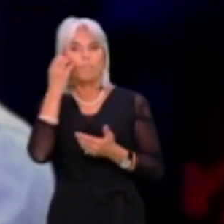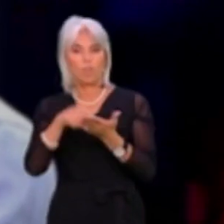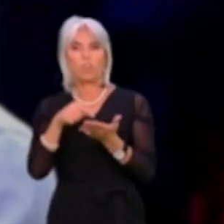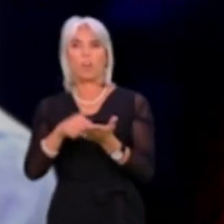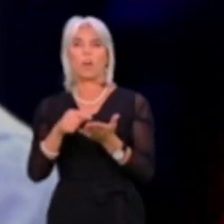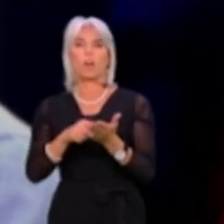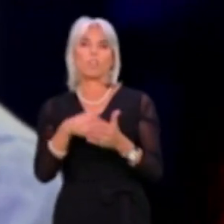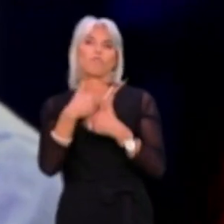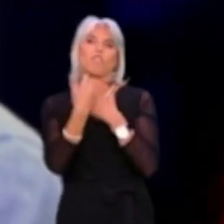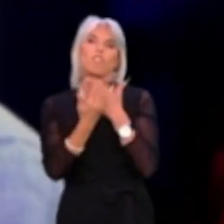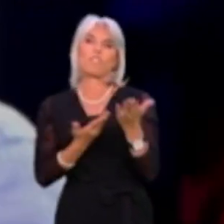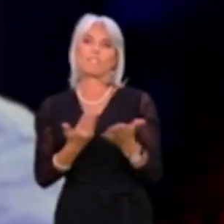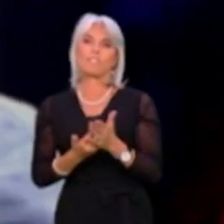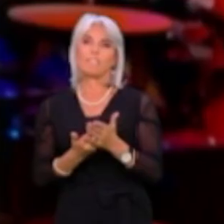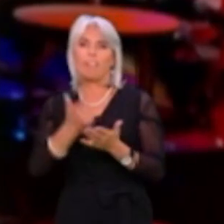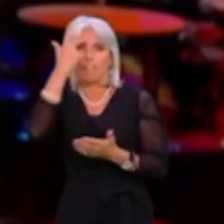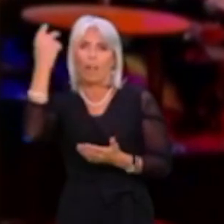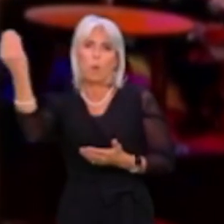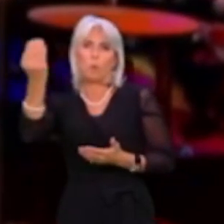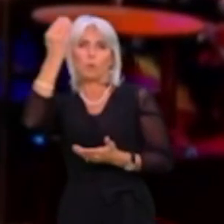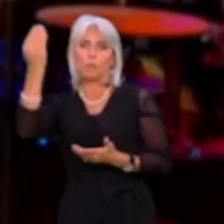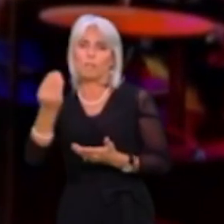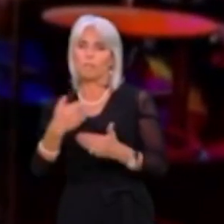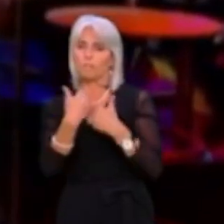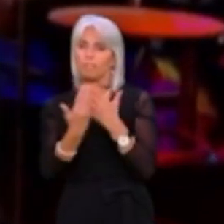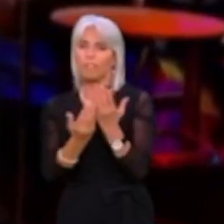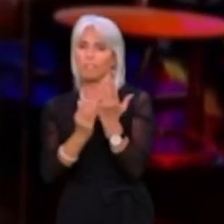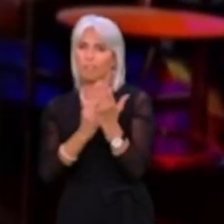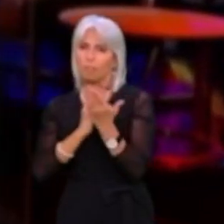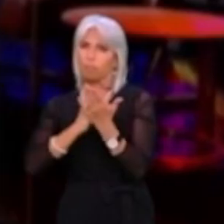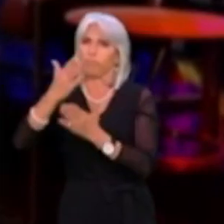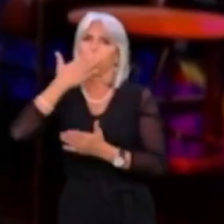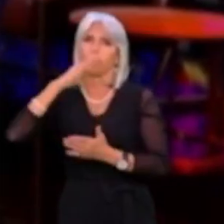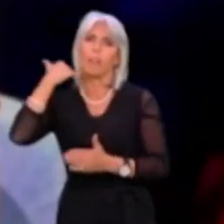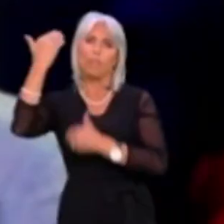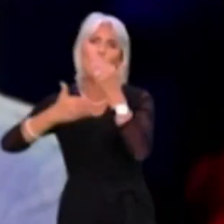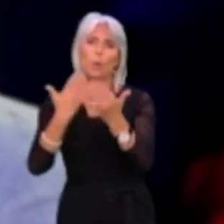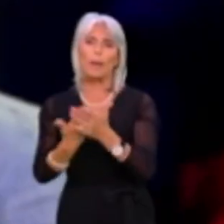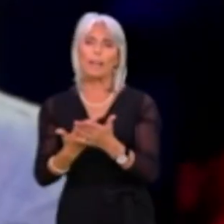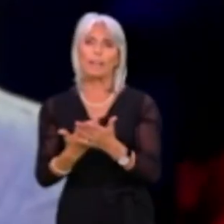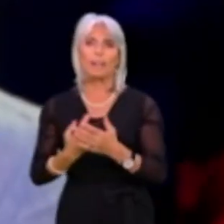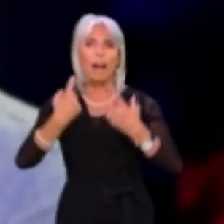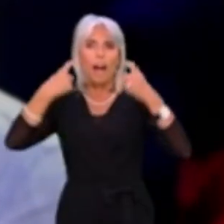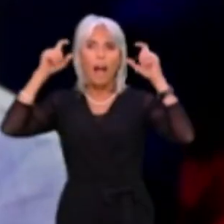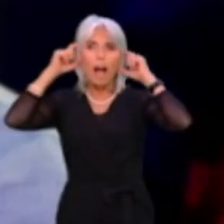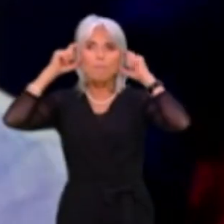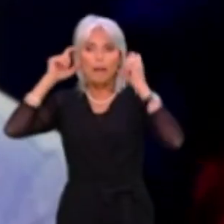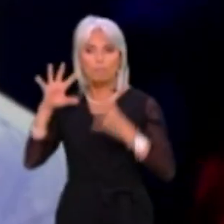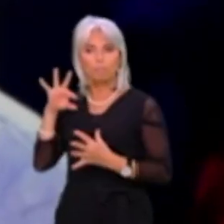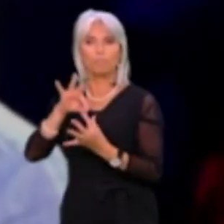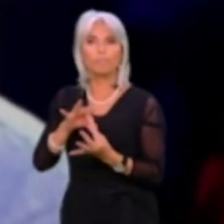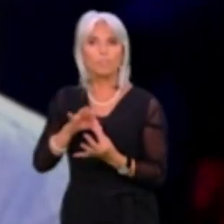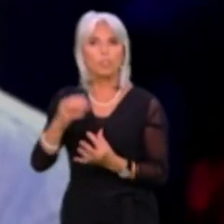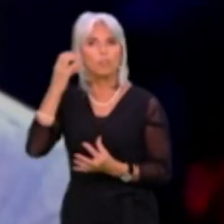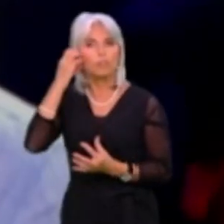chance incroyable qui est la technologie. Ça évolue énormément. Donc maintenant, mes appareils, c'est des AirPods. J'ai